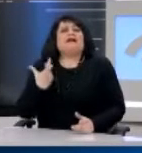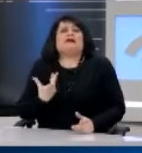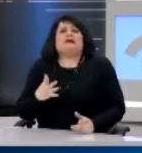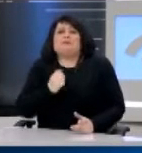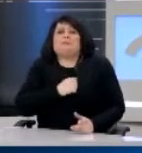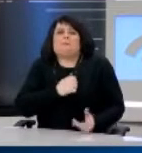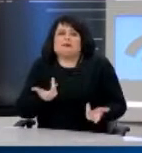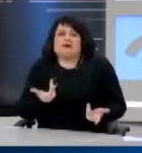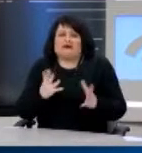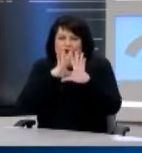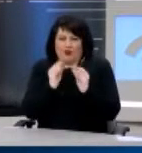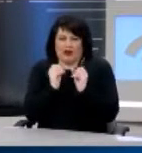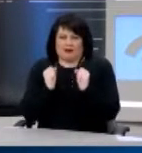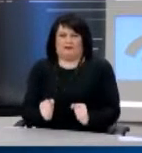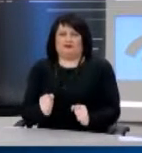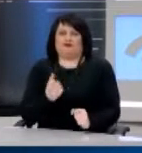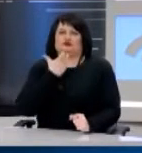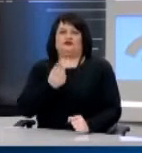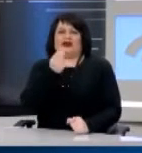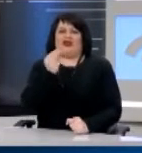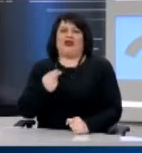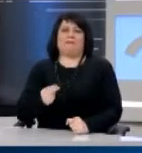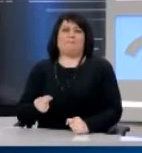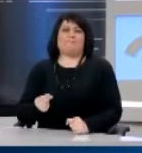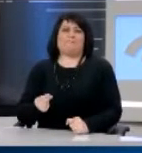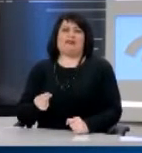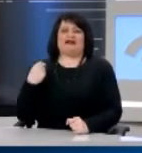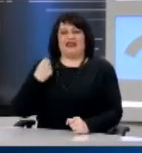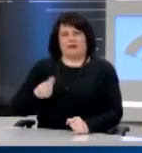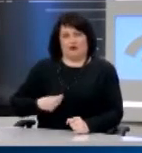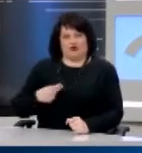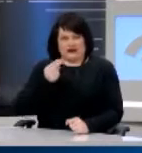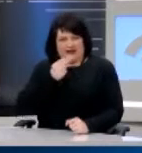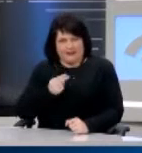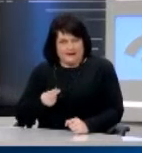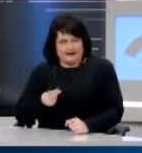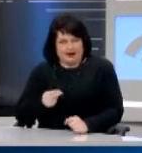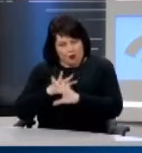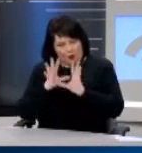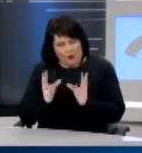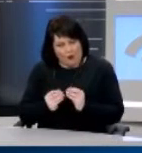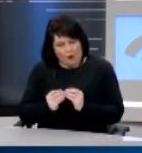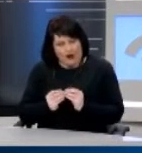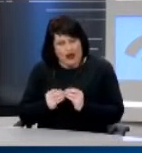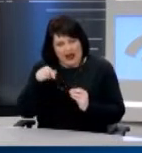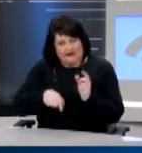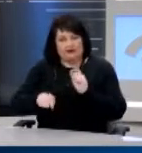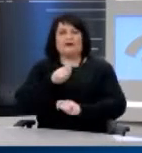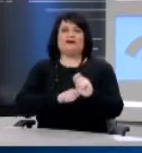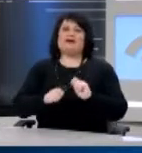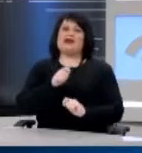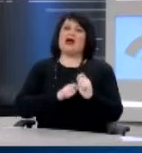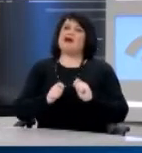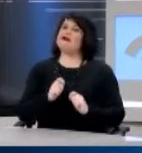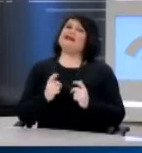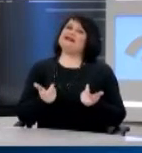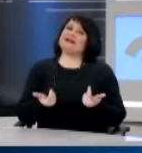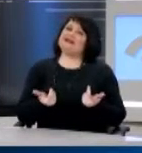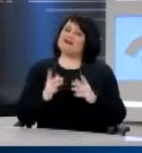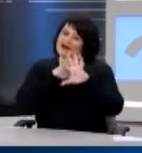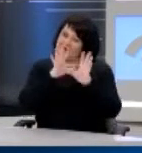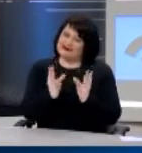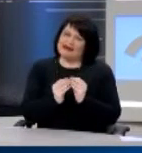Όλα τα κρίσιμα ζητήματα της δημόσιας σφαίρας συνιστά και μία